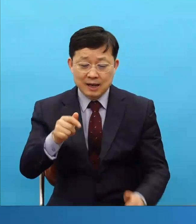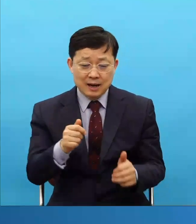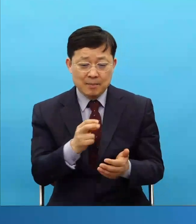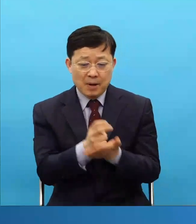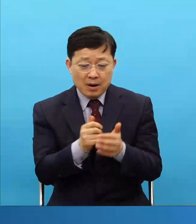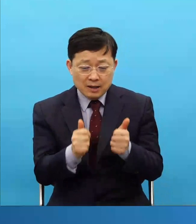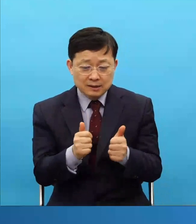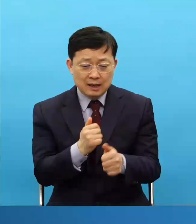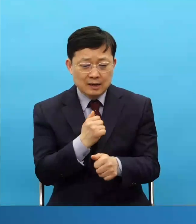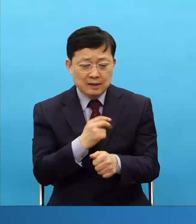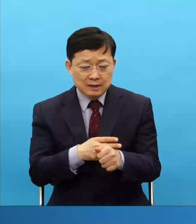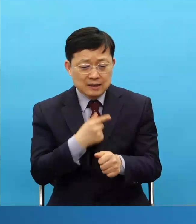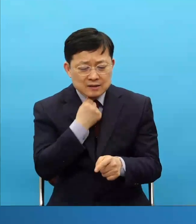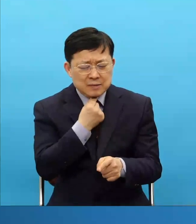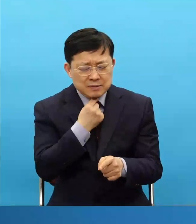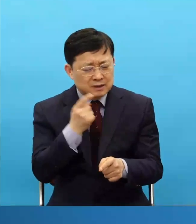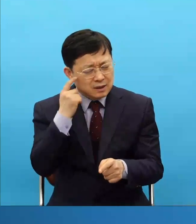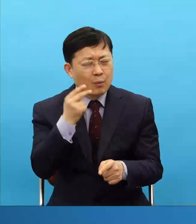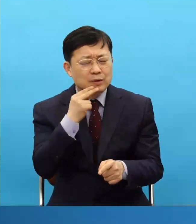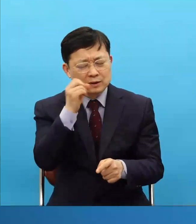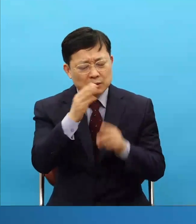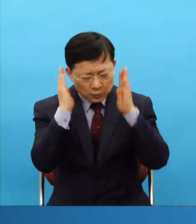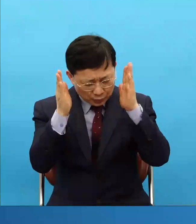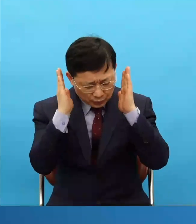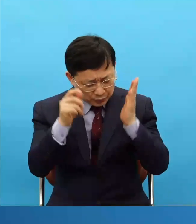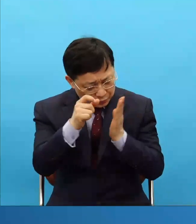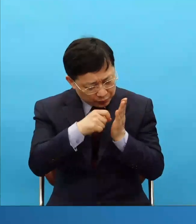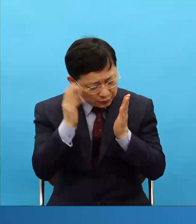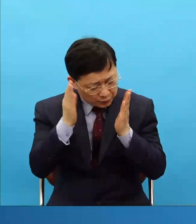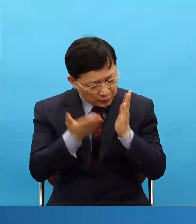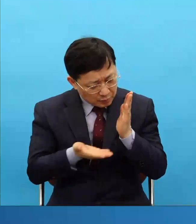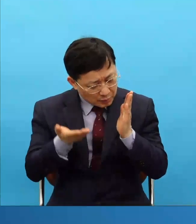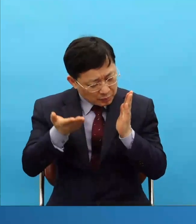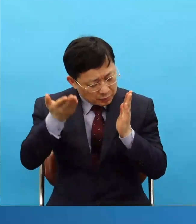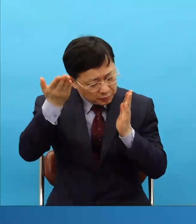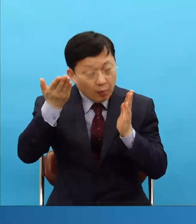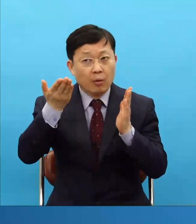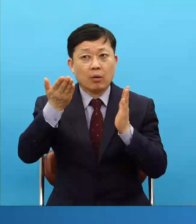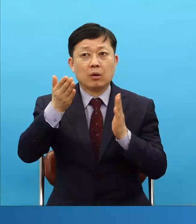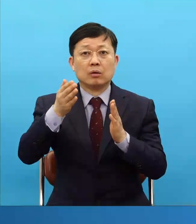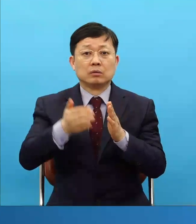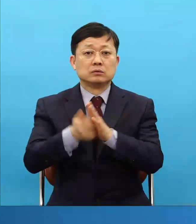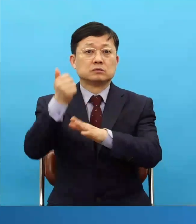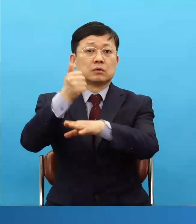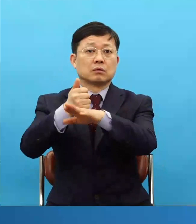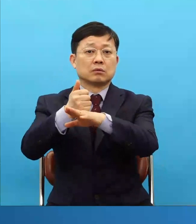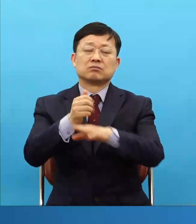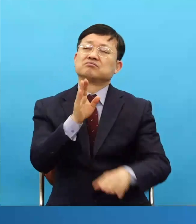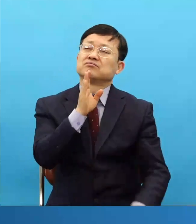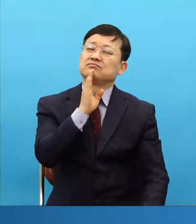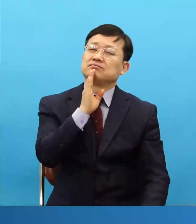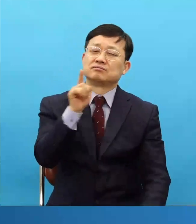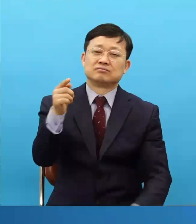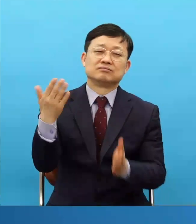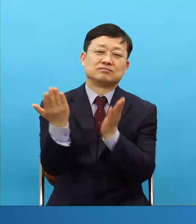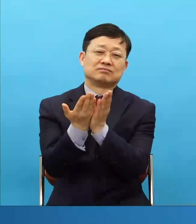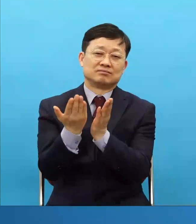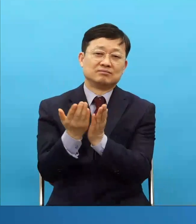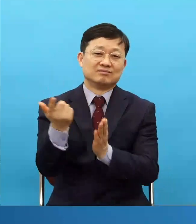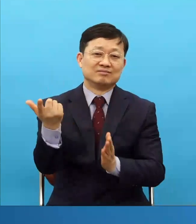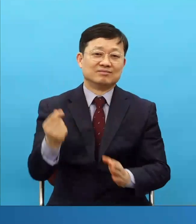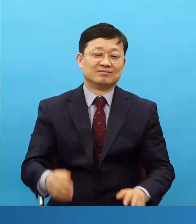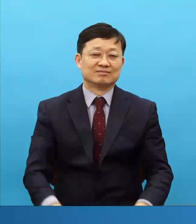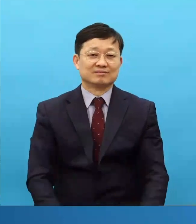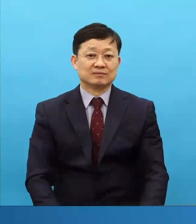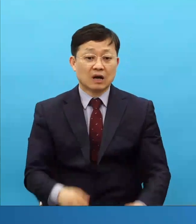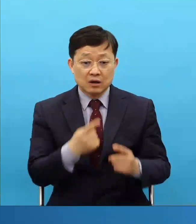professional. 공부하다 보니 되더라는 거예요. Then I was just studying, and I just found myself in that 그게 더 path. 맞는 말인지도 And 몰라요. perhaps those words are more correct. 물론 막 그런 계획